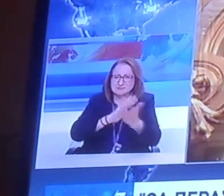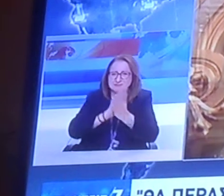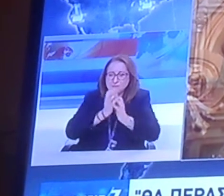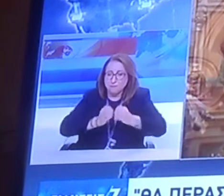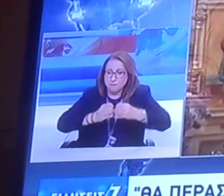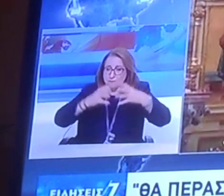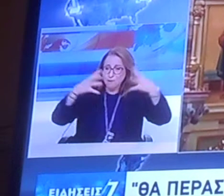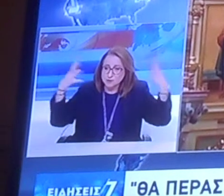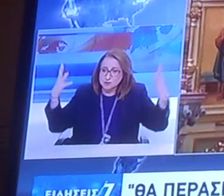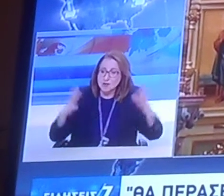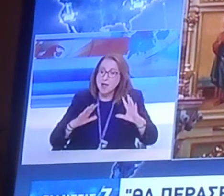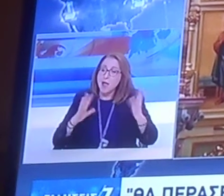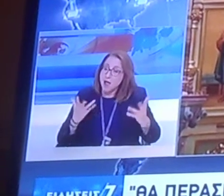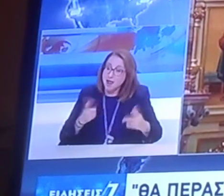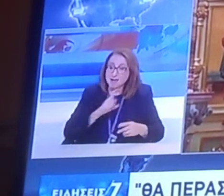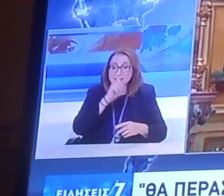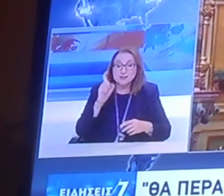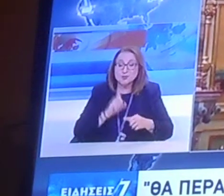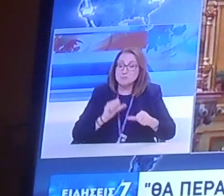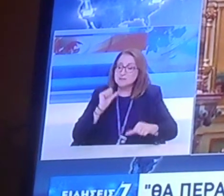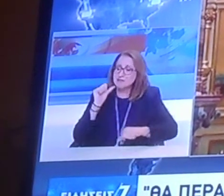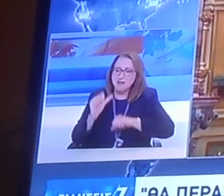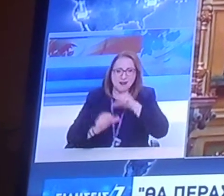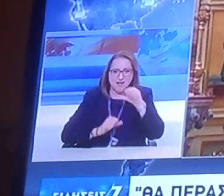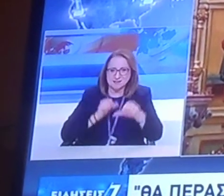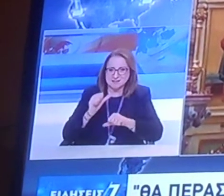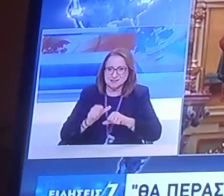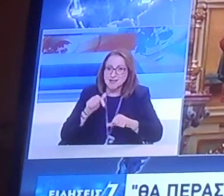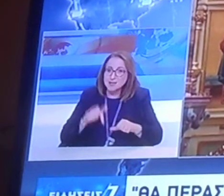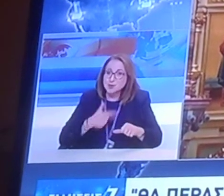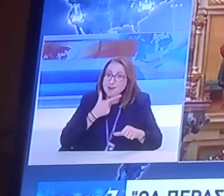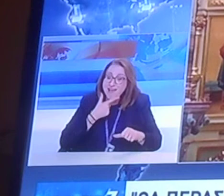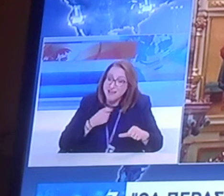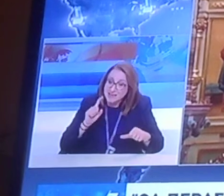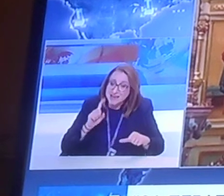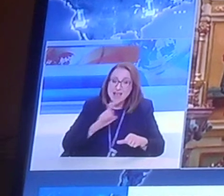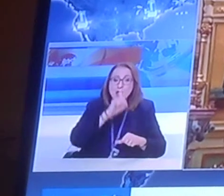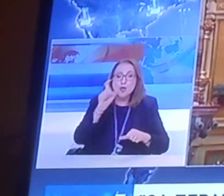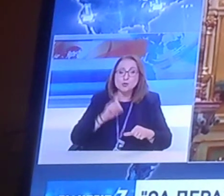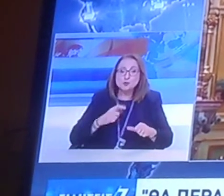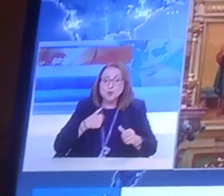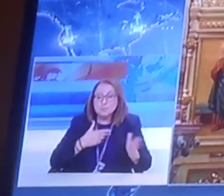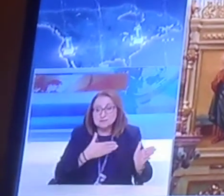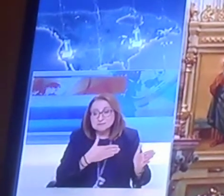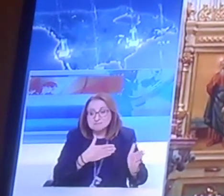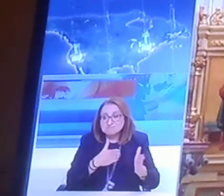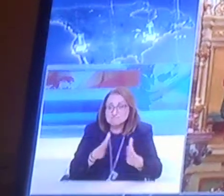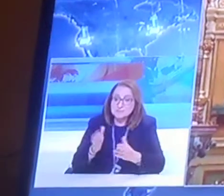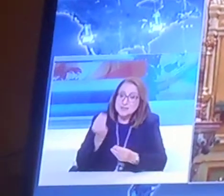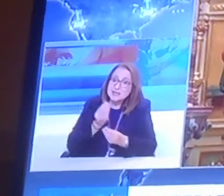να αλλάξει προς το καλύτερο, προς την κατεύθυνση της εδραίωσης, της αγάπης και